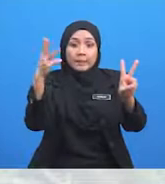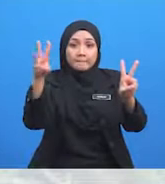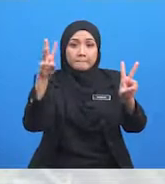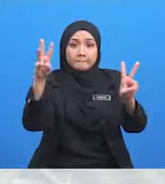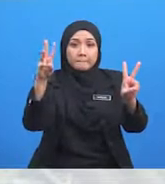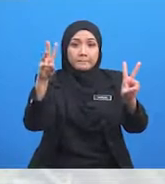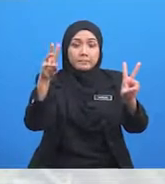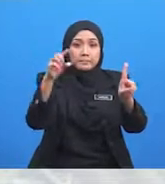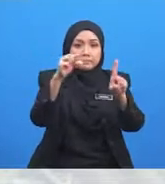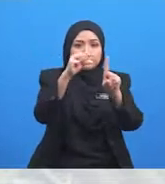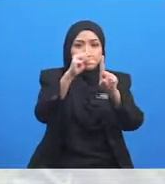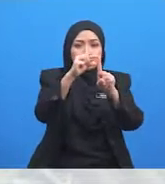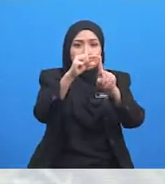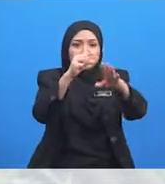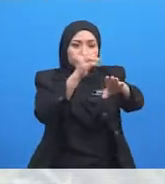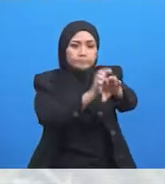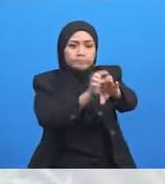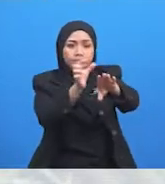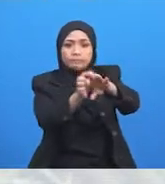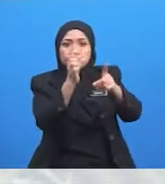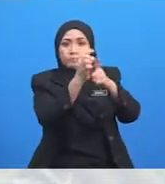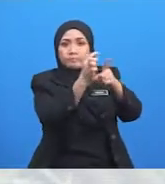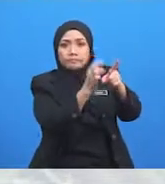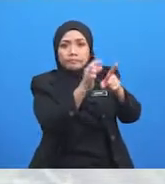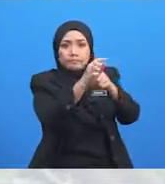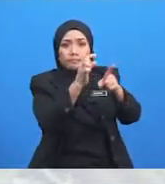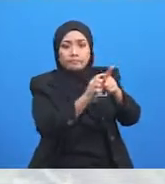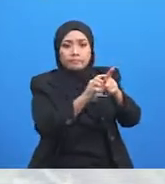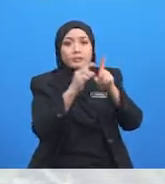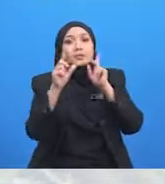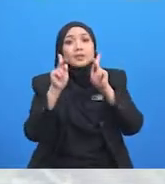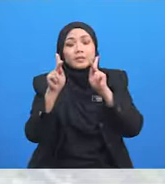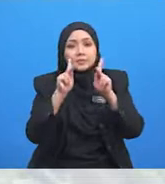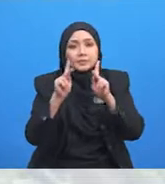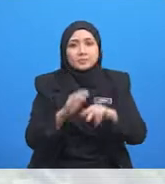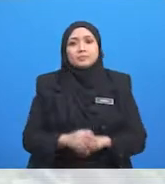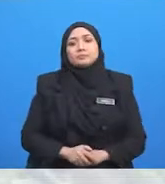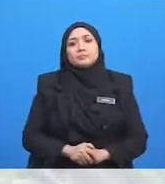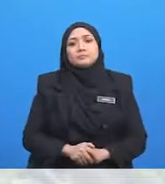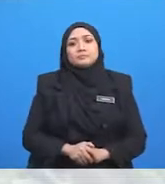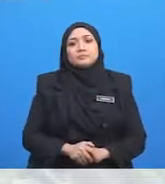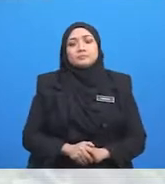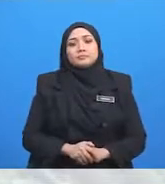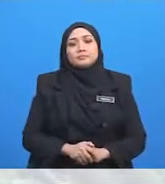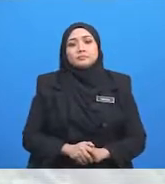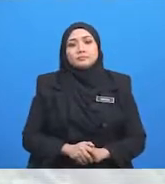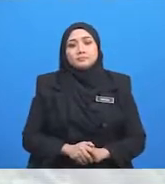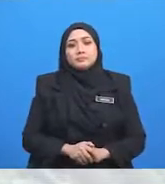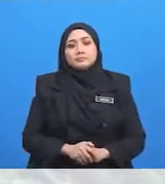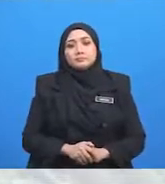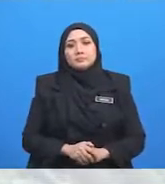2 hingga 16 suku kata pada setiap baris. Dan sajak ini